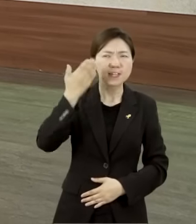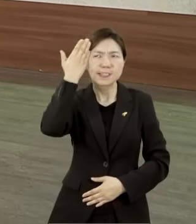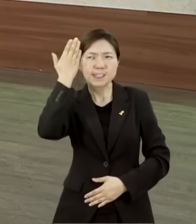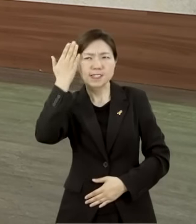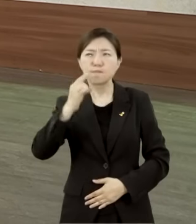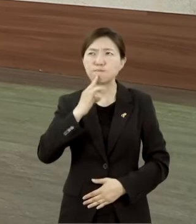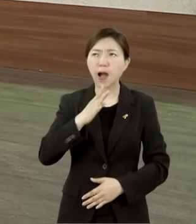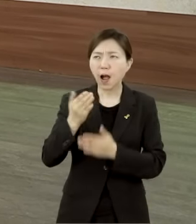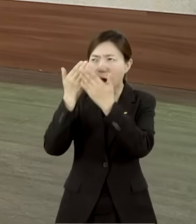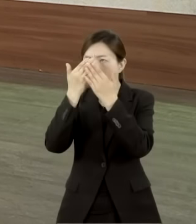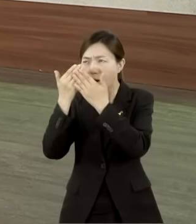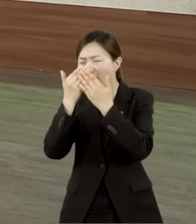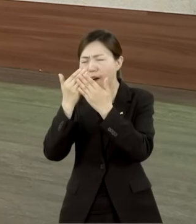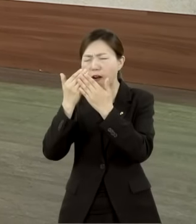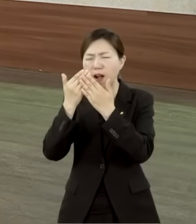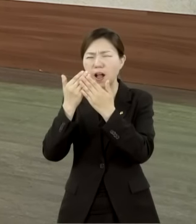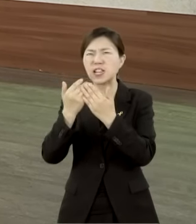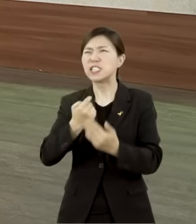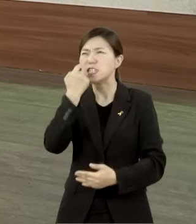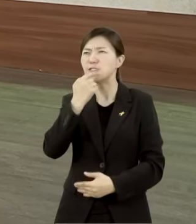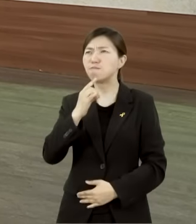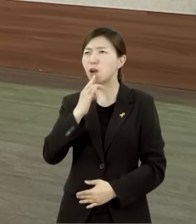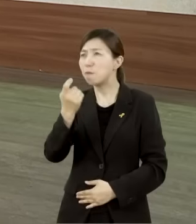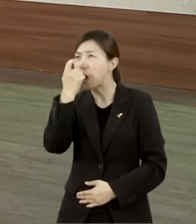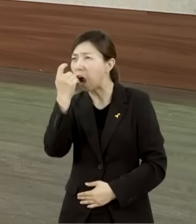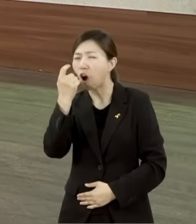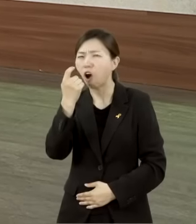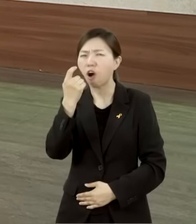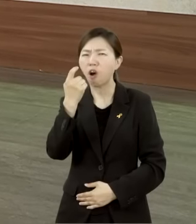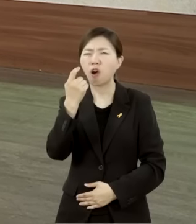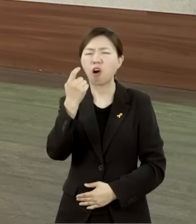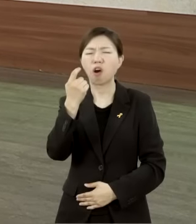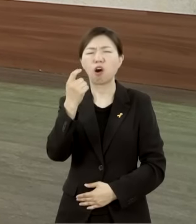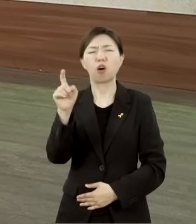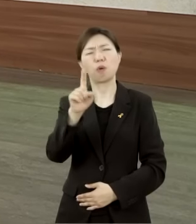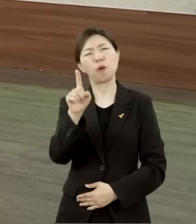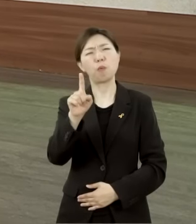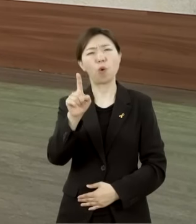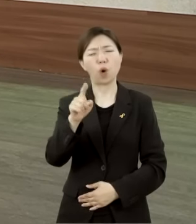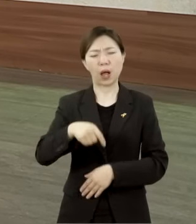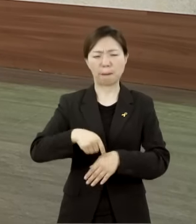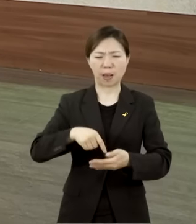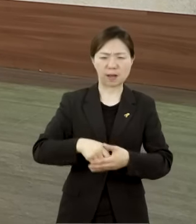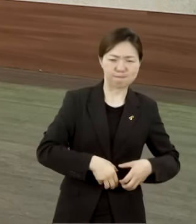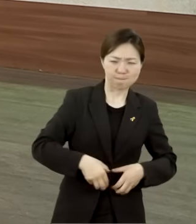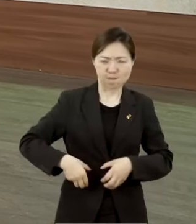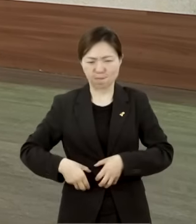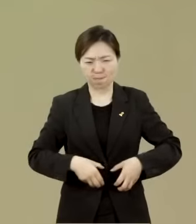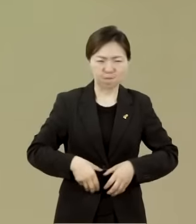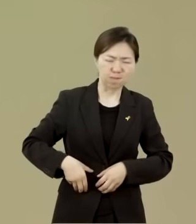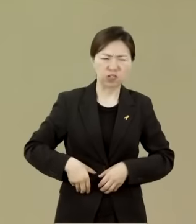분석하고 지식으로 이해되어 불교는 자꾸 흔들리게 된다